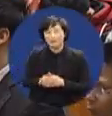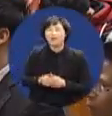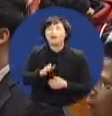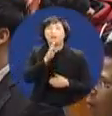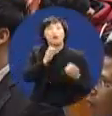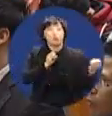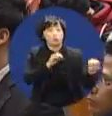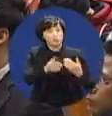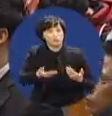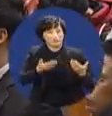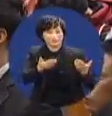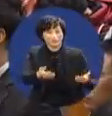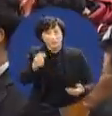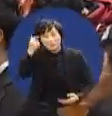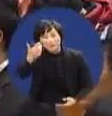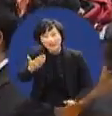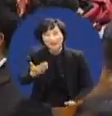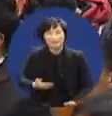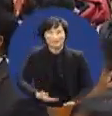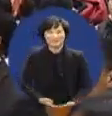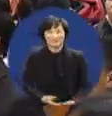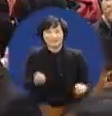한번 물어보라니까.